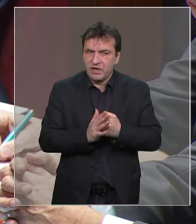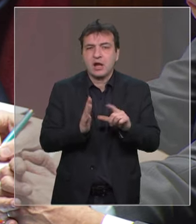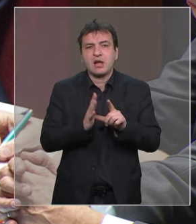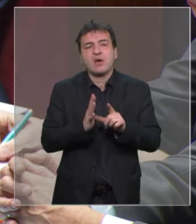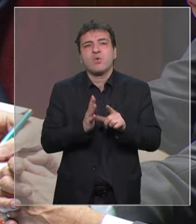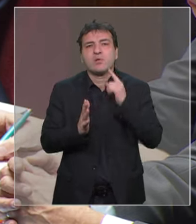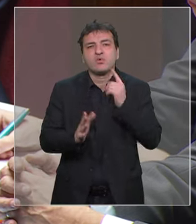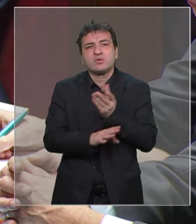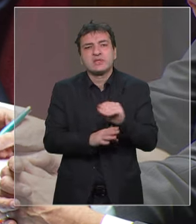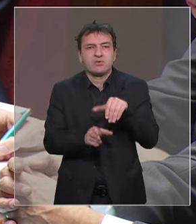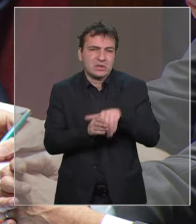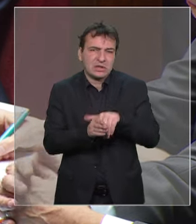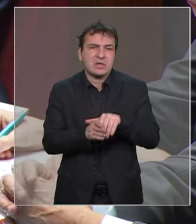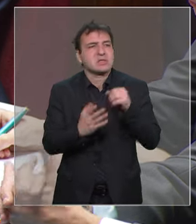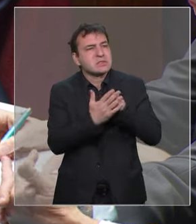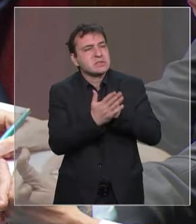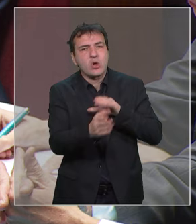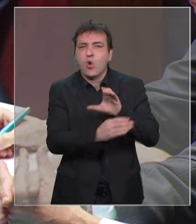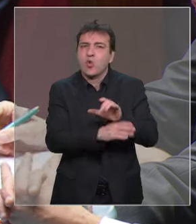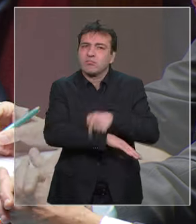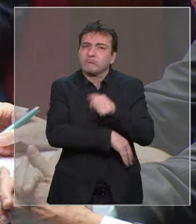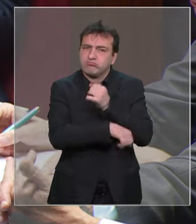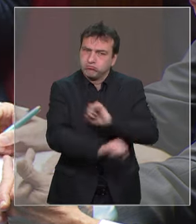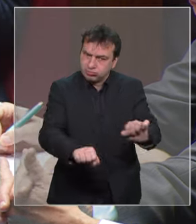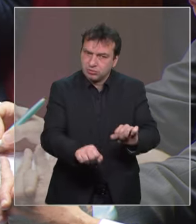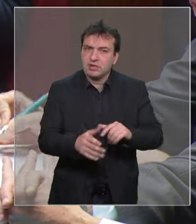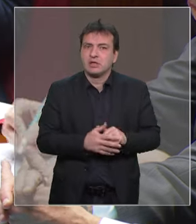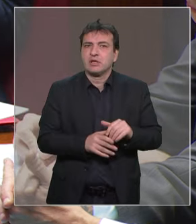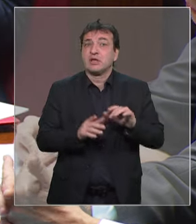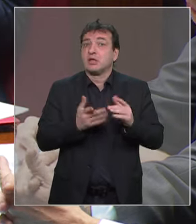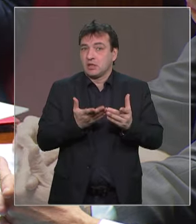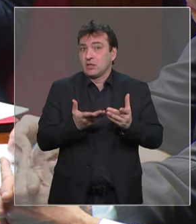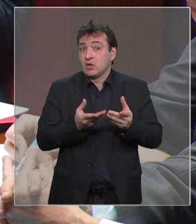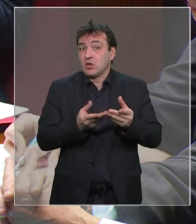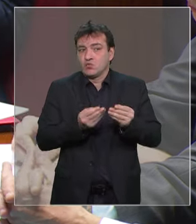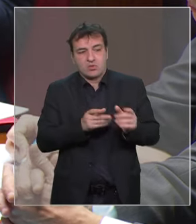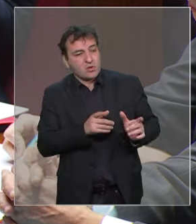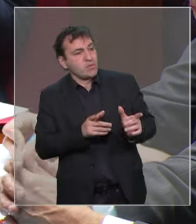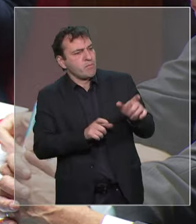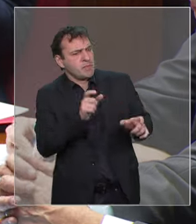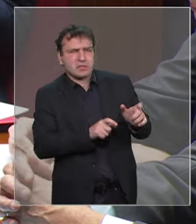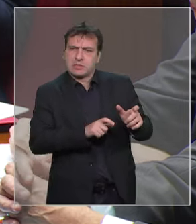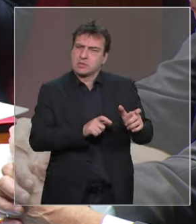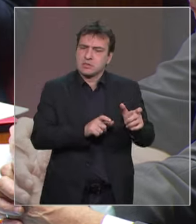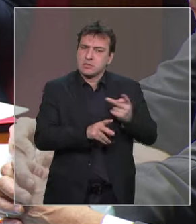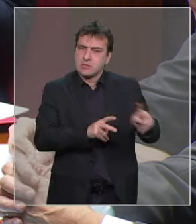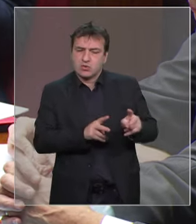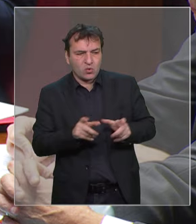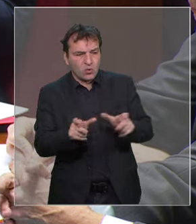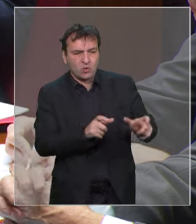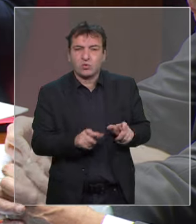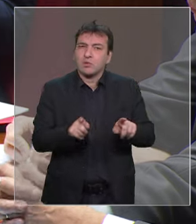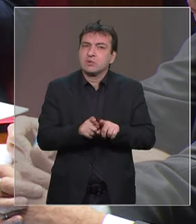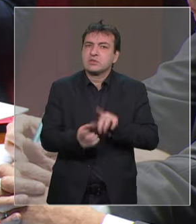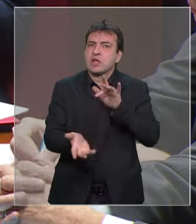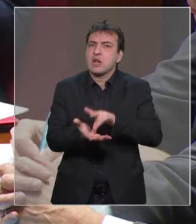lutte contre le terrorisme, qui a permis notamment la surveillance des individus qui présentent une menace, qui a permis la fermeture des lieux